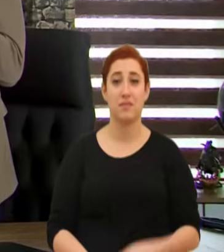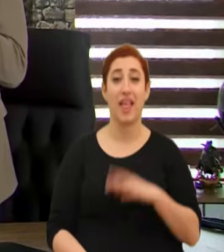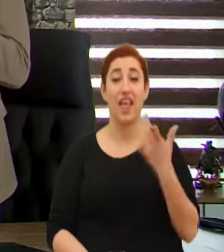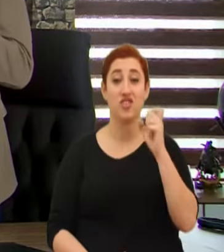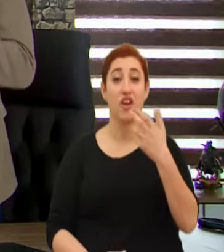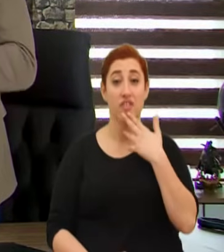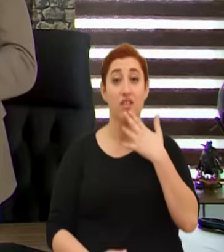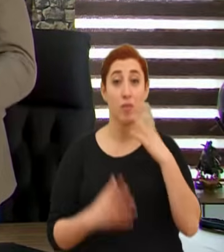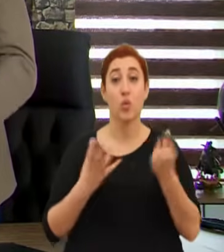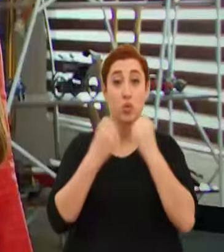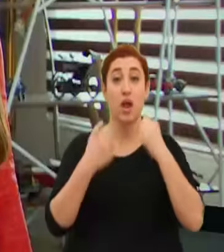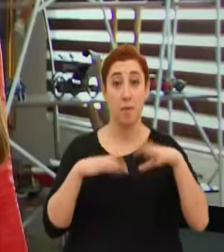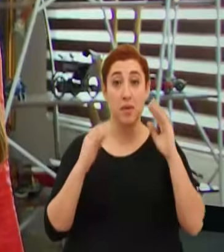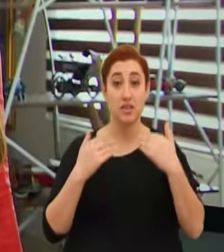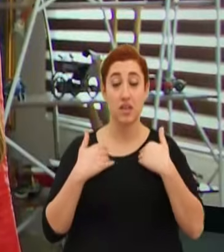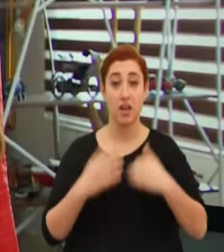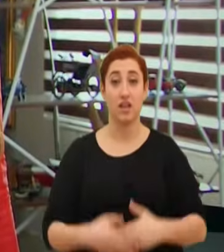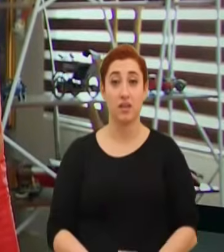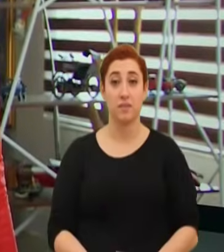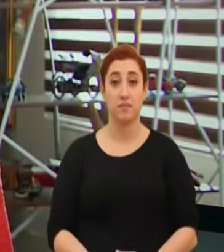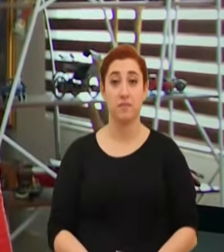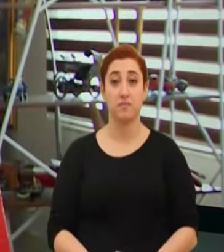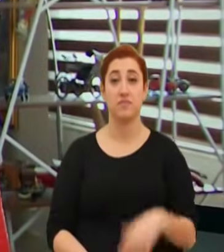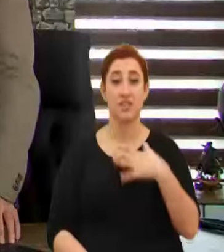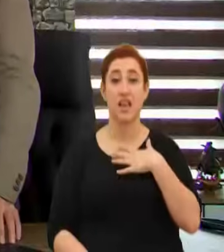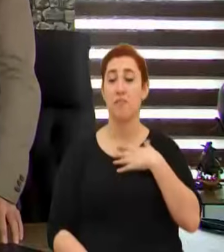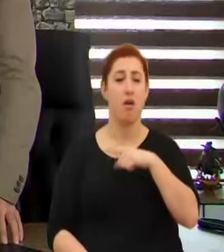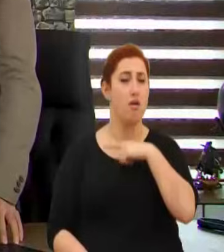Eğer Cavidan Hanım'ı kurtaramasaydım